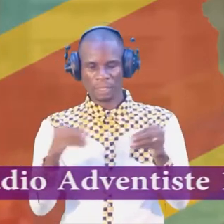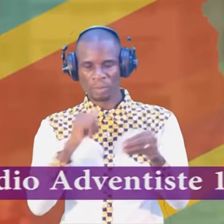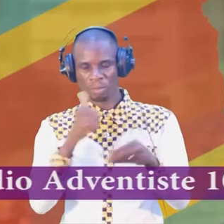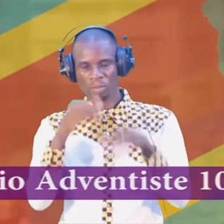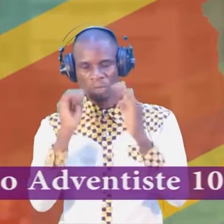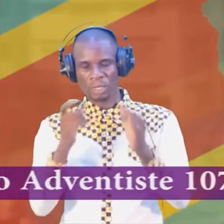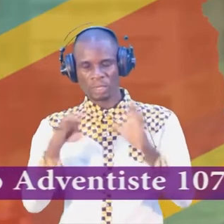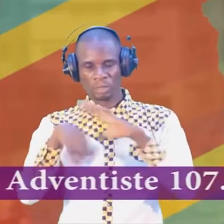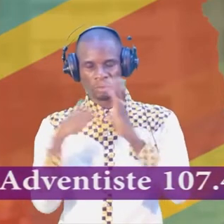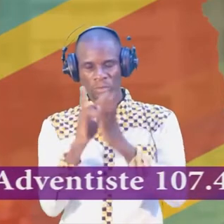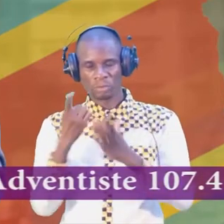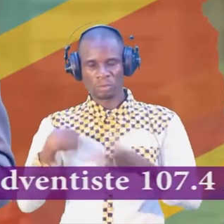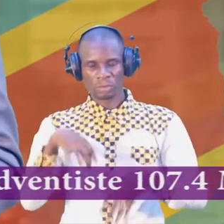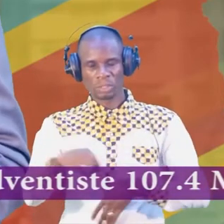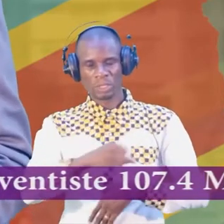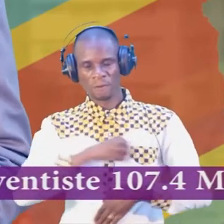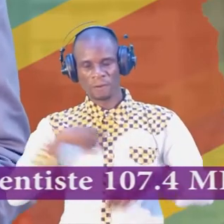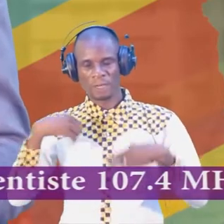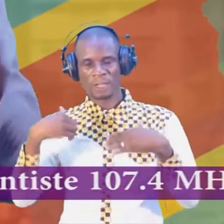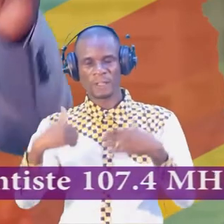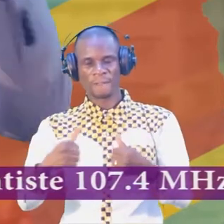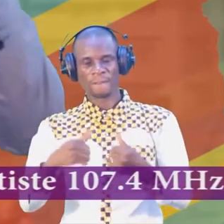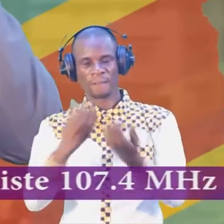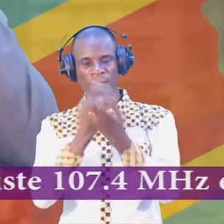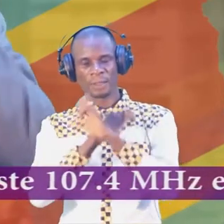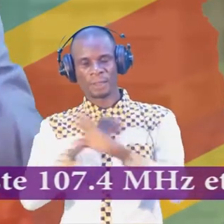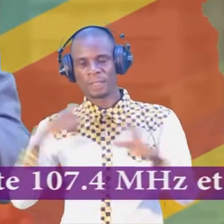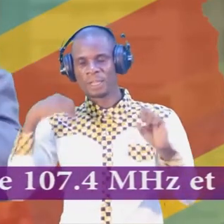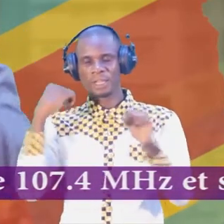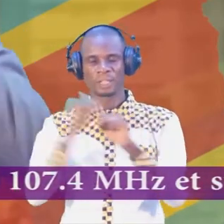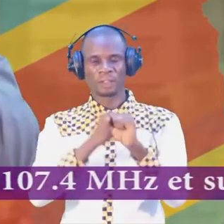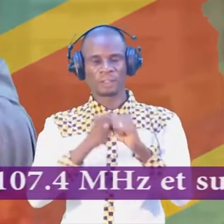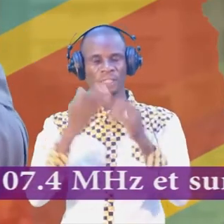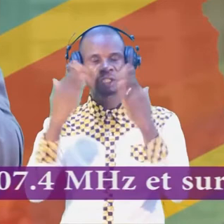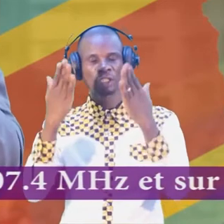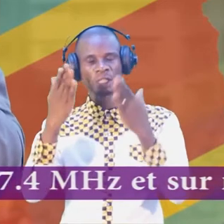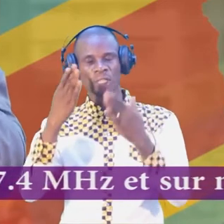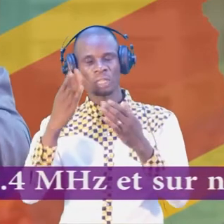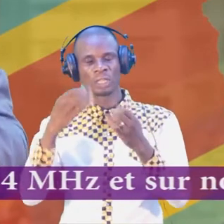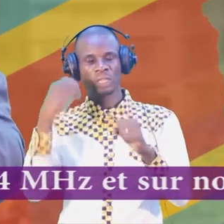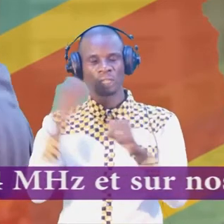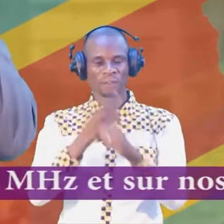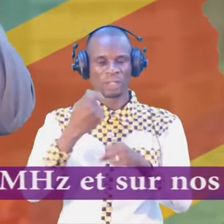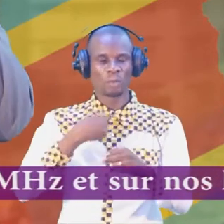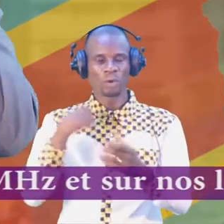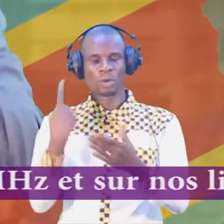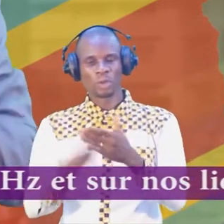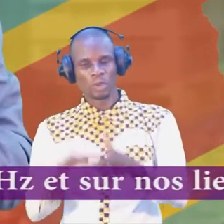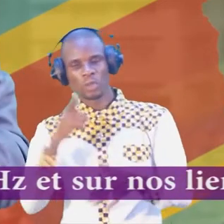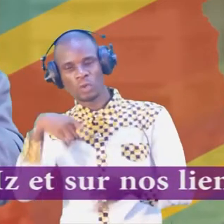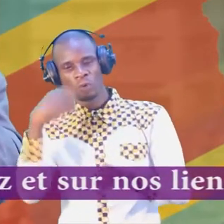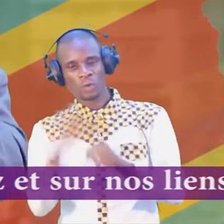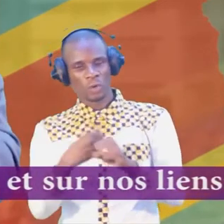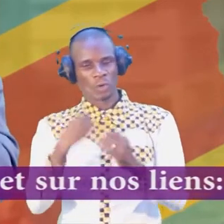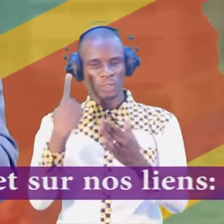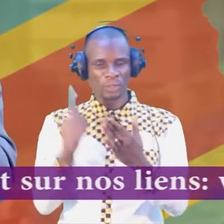asipotee la wote waweze kuokoka. Sasa kazi yangu ni ipi mimi? Kazi yako ni nini